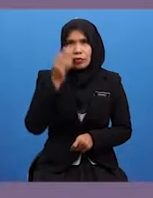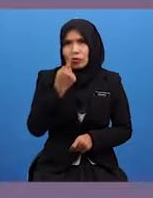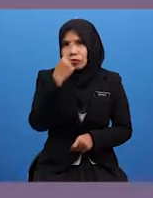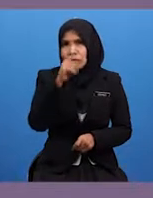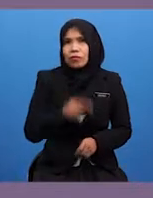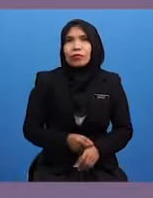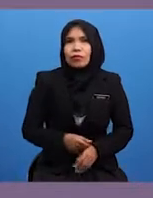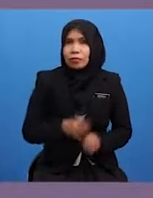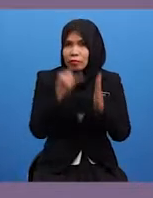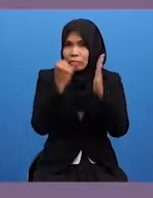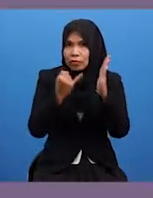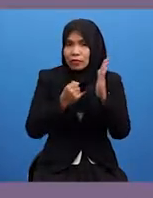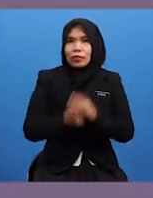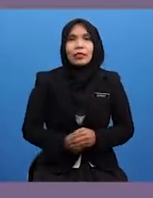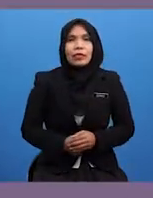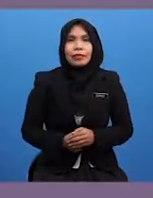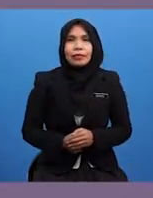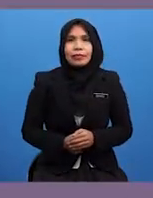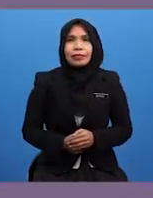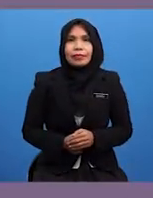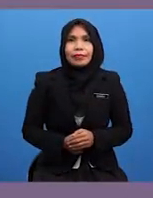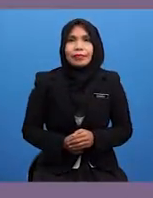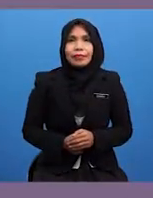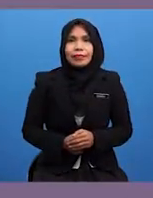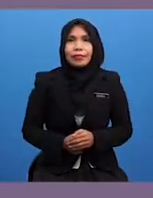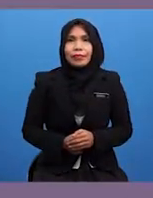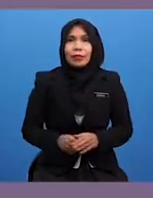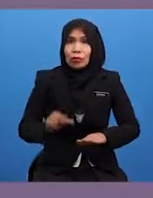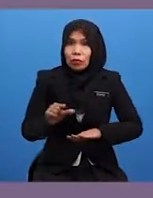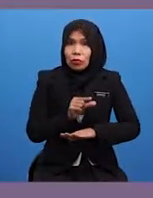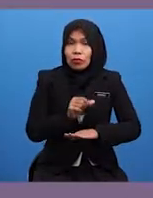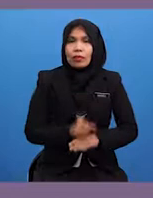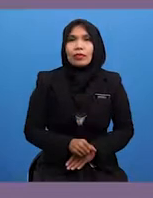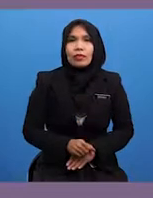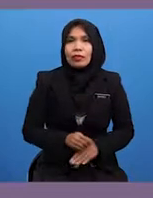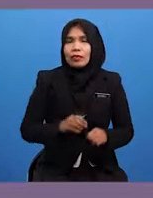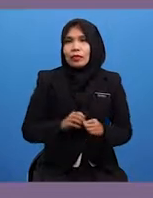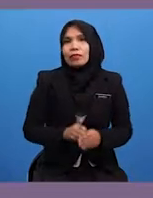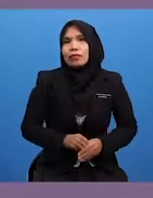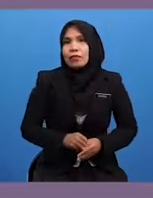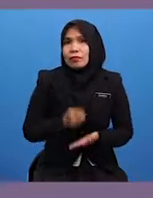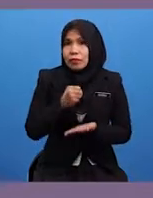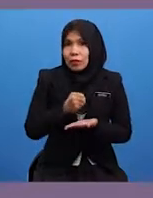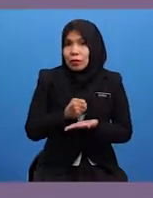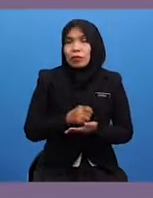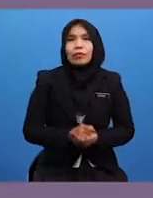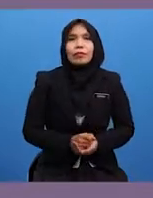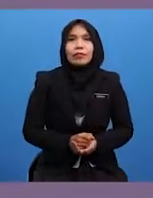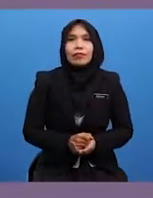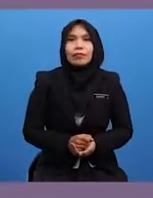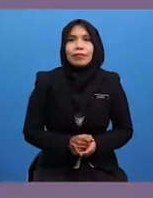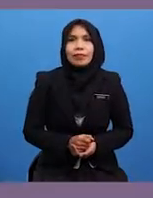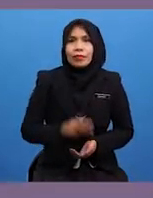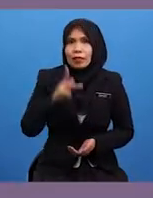elektrik, kita hanya perlu menggunakan simbol komponen elektrik. Apakah simbol-simbolnya?